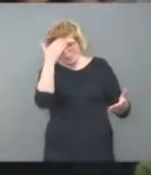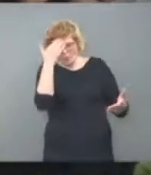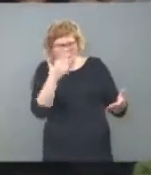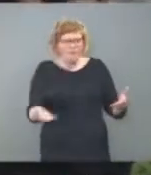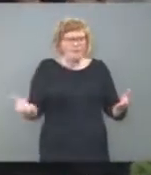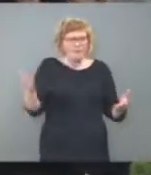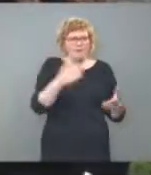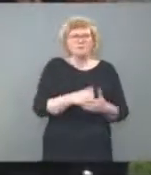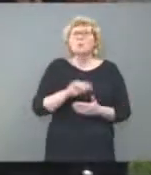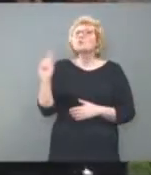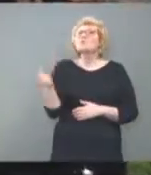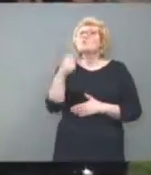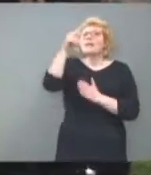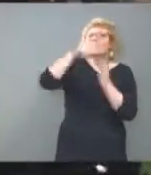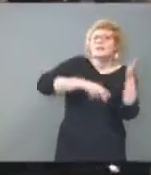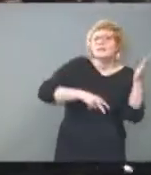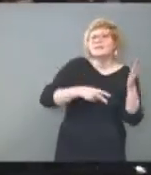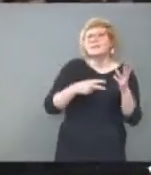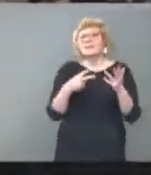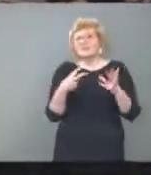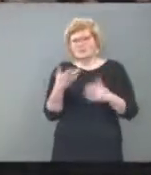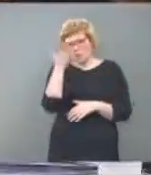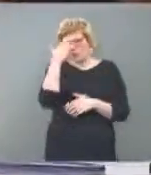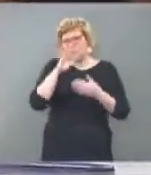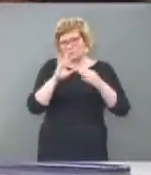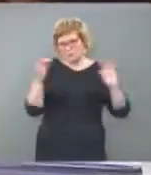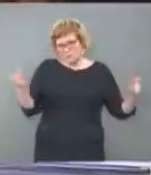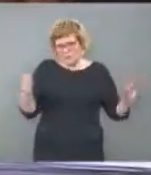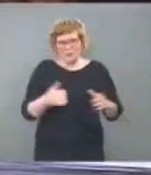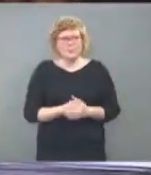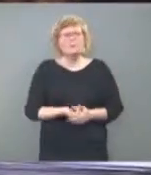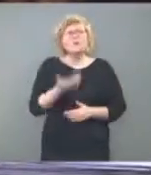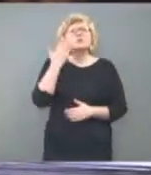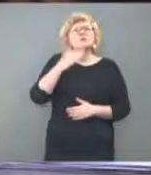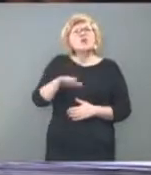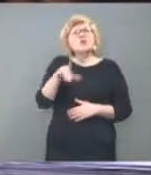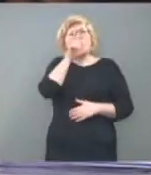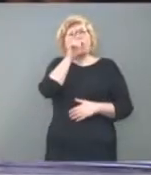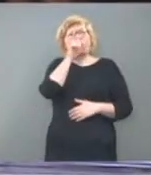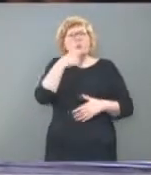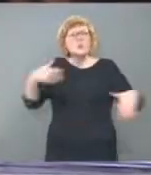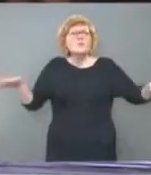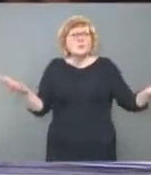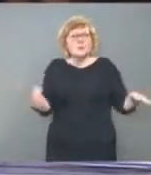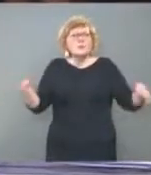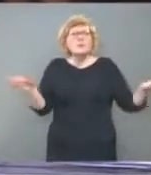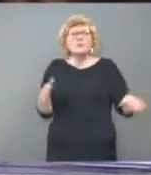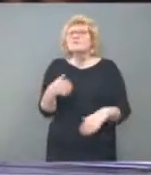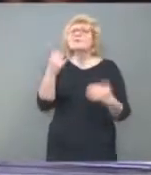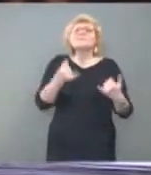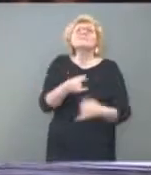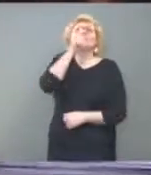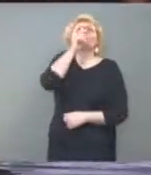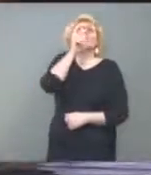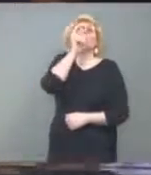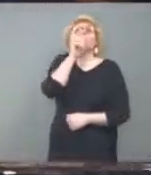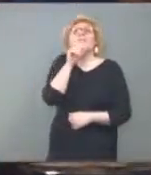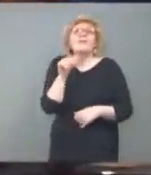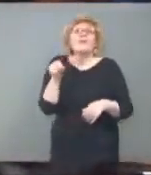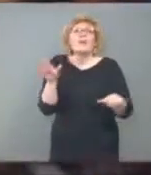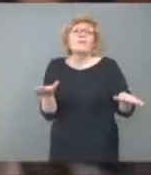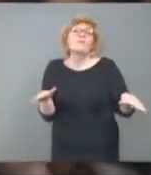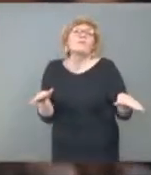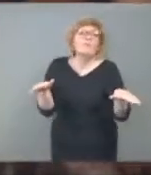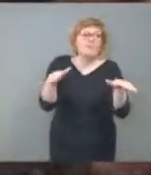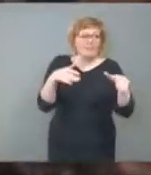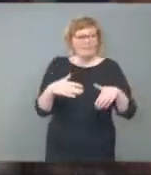voir. Écoutez l'histoire de l'Albatros, vous voyez quel genre d'oiseau c'est, hein? C'est pas vos mouettes, là. Ah bah,